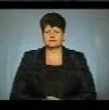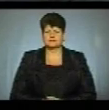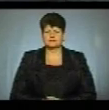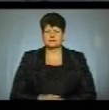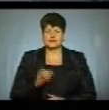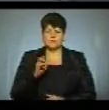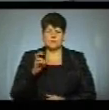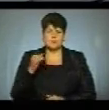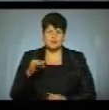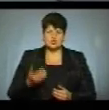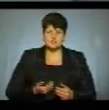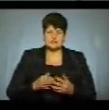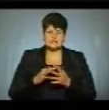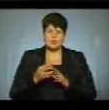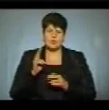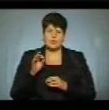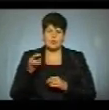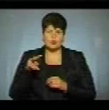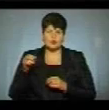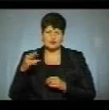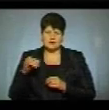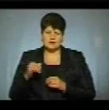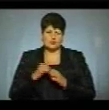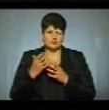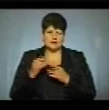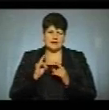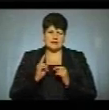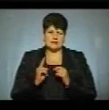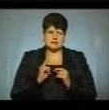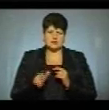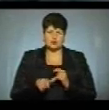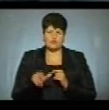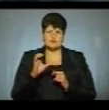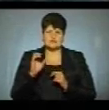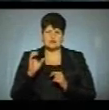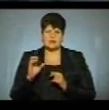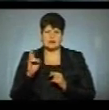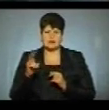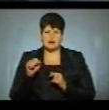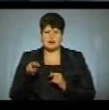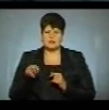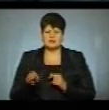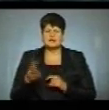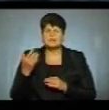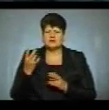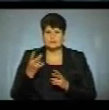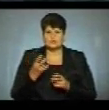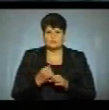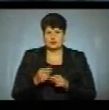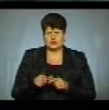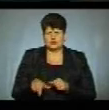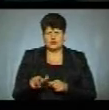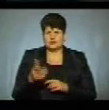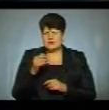Ігор Бабій живе в селі Колодіївка. Каже, щодня їздить цією дорогою на роботу до Скалата. Давно вже треба було ту дорогу зробити. Не зрозуміло, чому вони